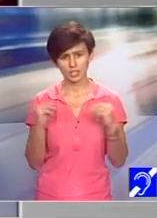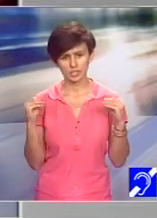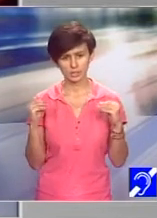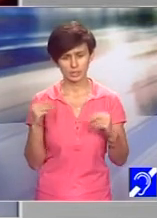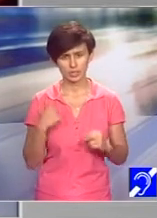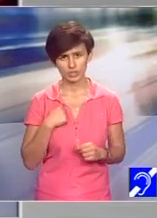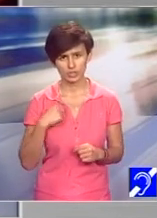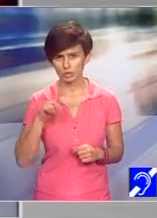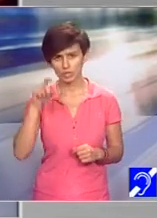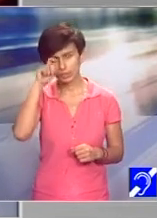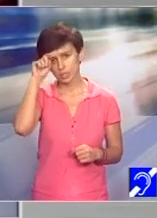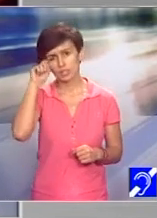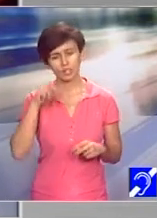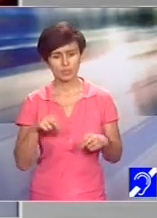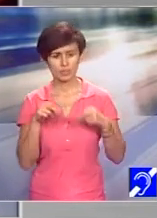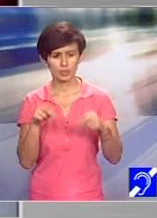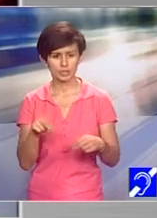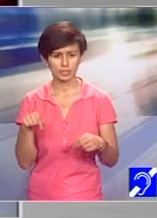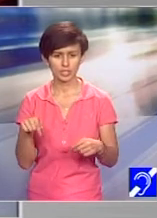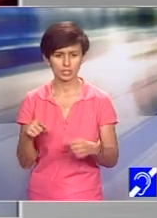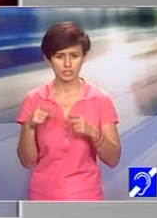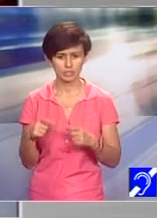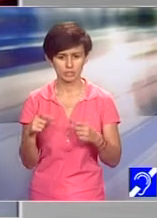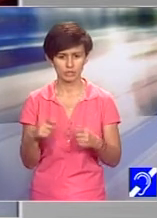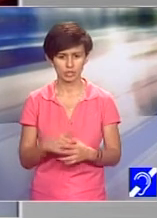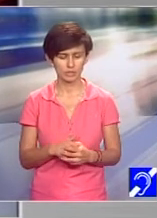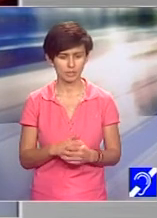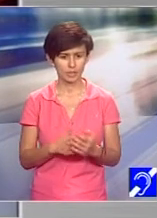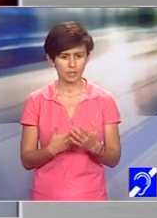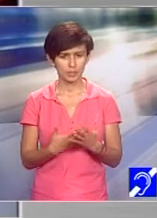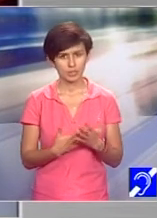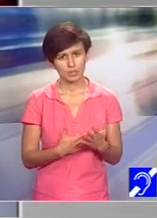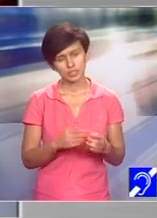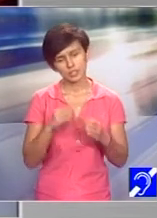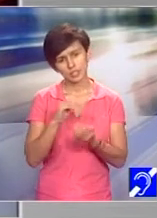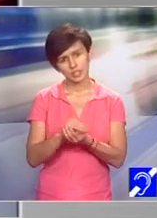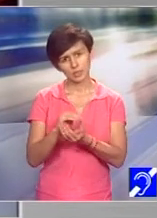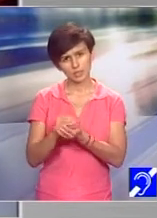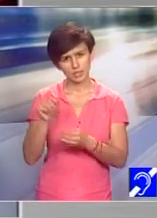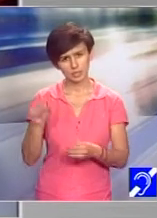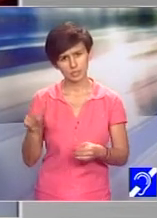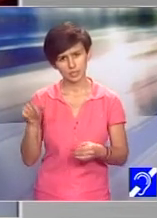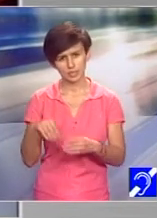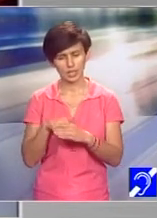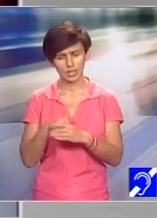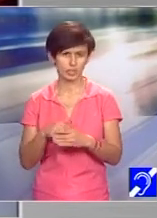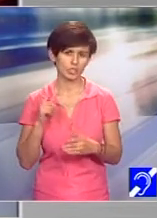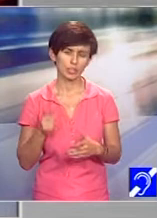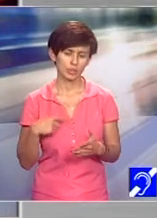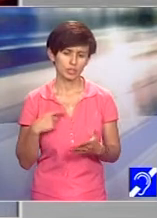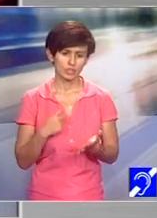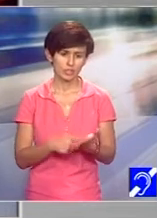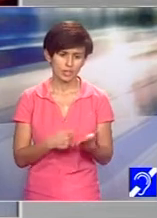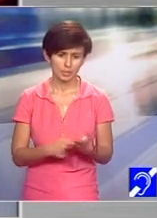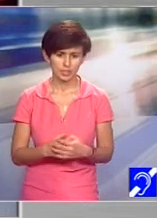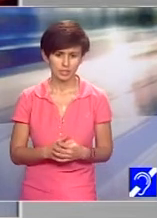că vom ajunge în această situație. Și vă repet, ca să ne menținem, personalul trebuie să fie plătit. Ce se vă poate întâmpla?